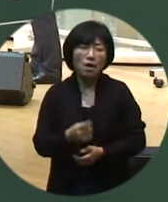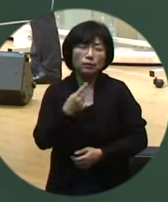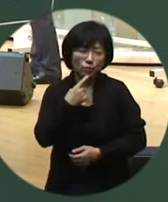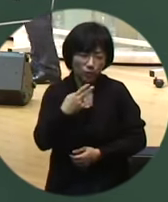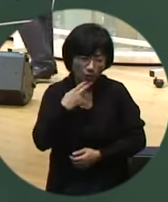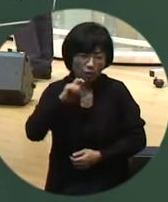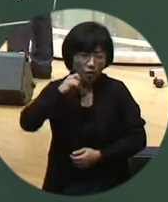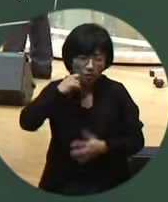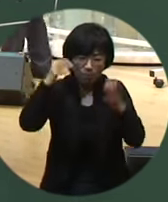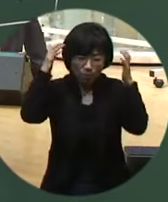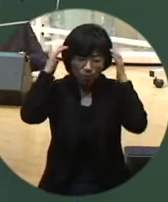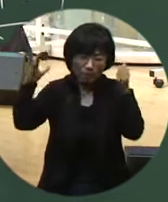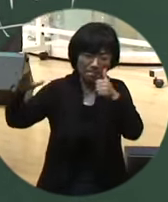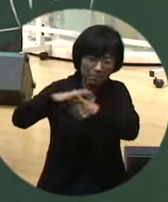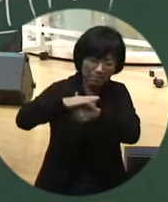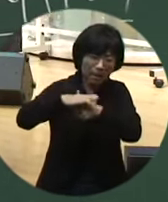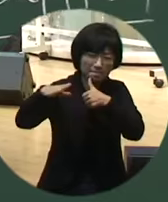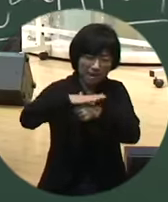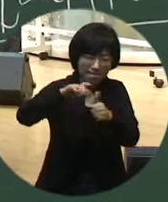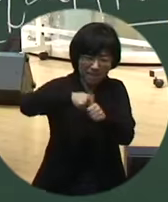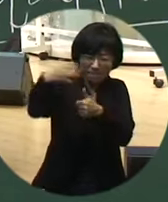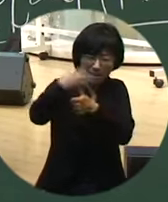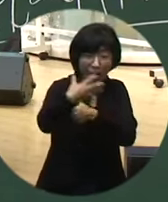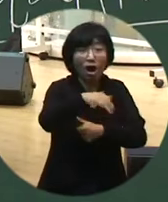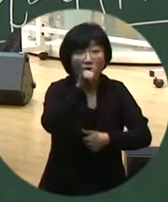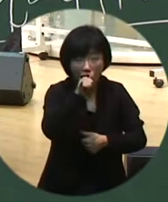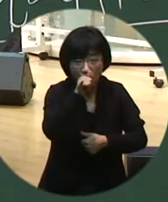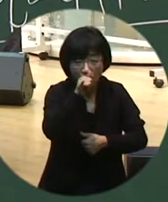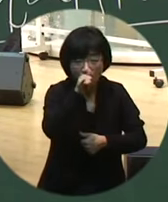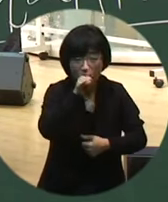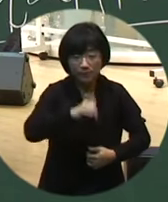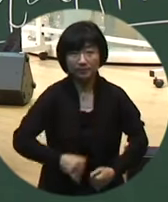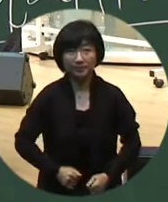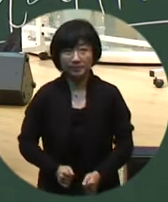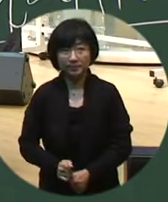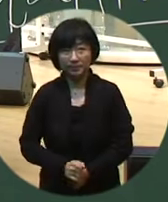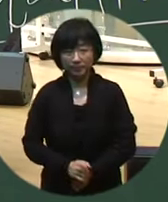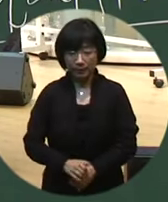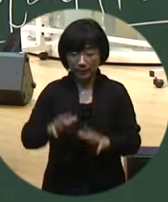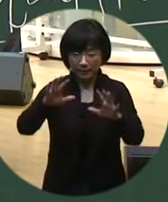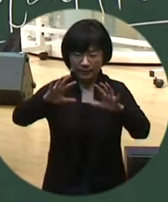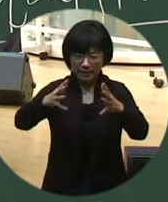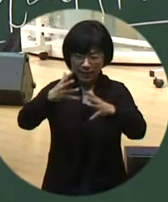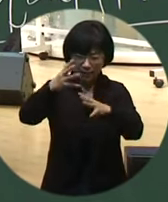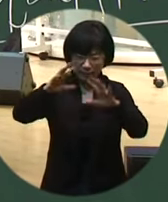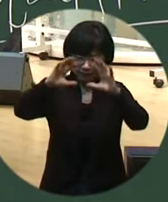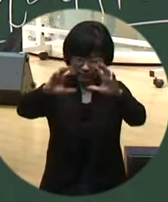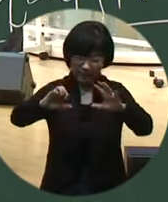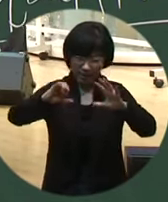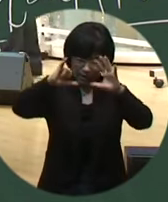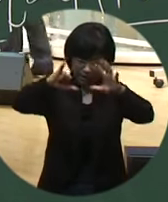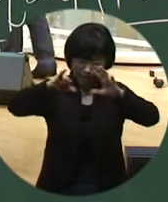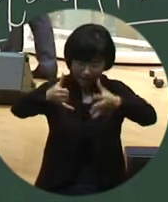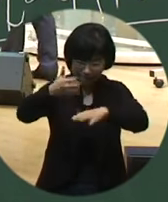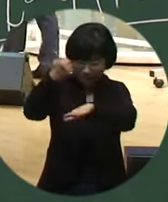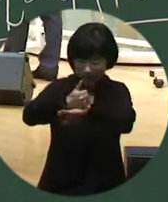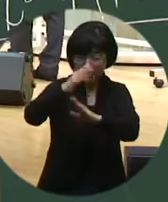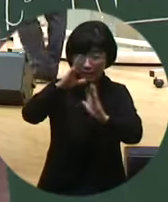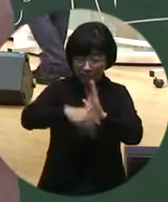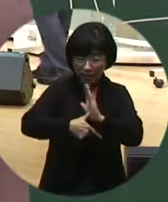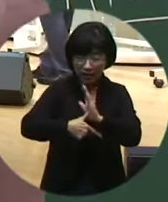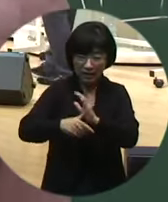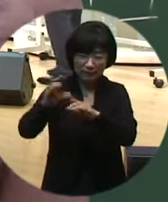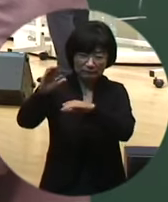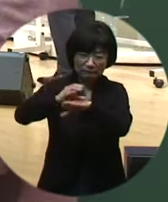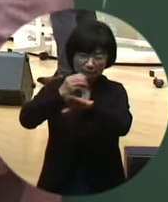옵니다. Hardships will 마지막도 come. 마지막도 여러분 적그리스도가 나타나 가지고 누구를 핍박하죠? 교회를 핍박합니다. In the end times, the Antichrist will rise up to persecute the